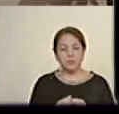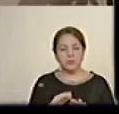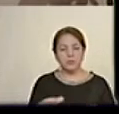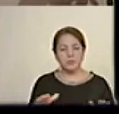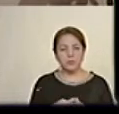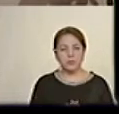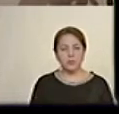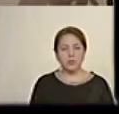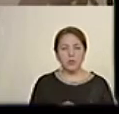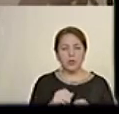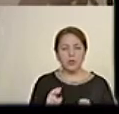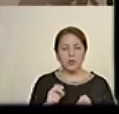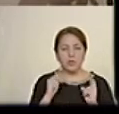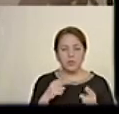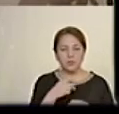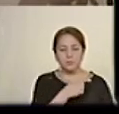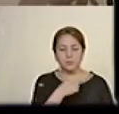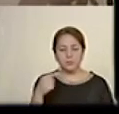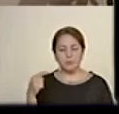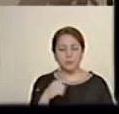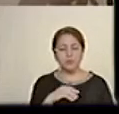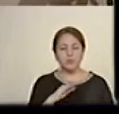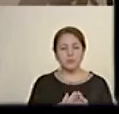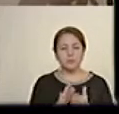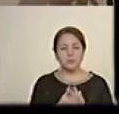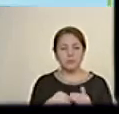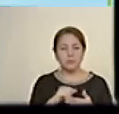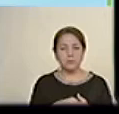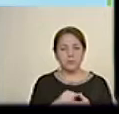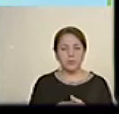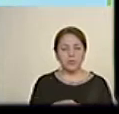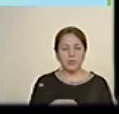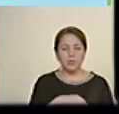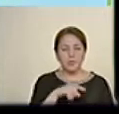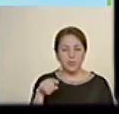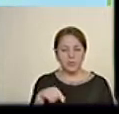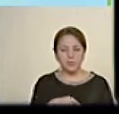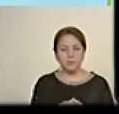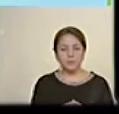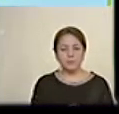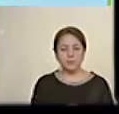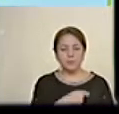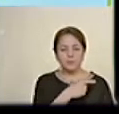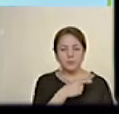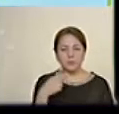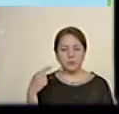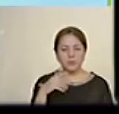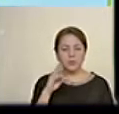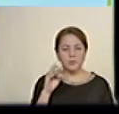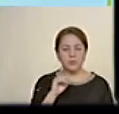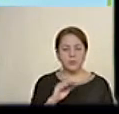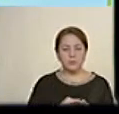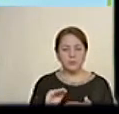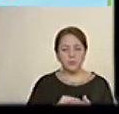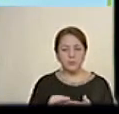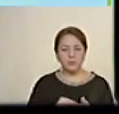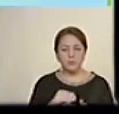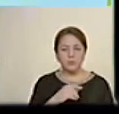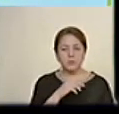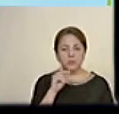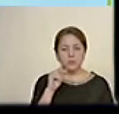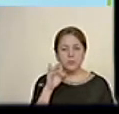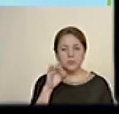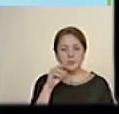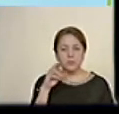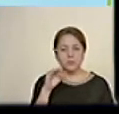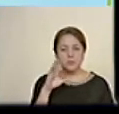Как же подчеркиваются обстоятельства причины? Обстоятельства причины подчеркиваются на письме чередованием